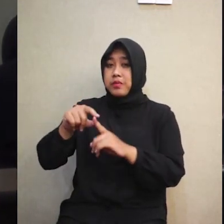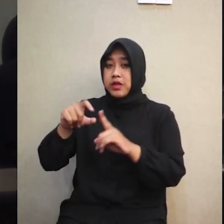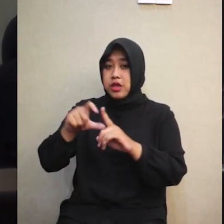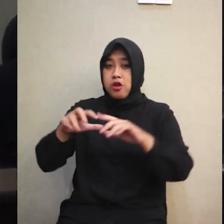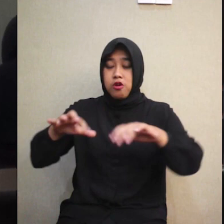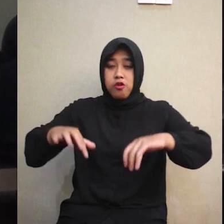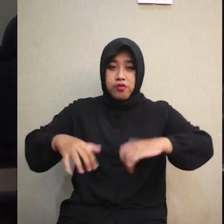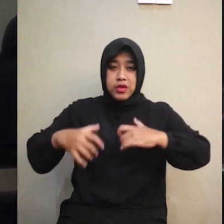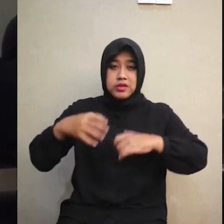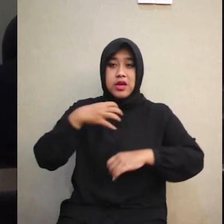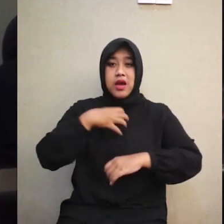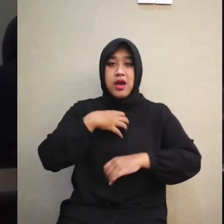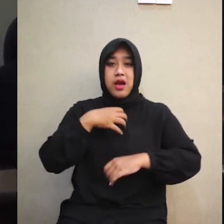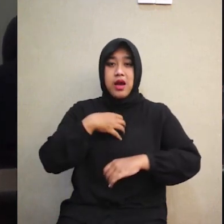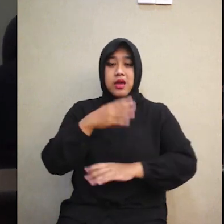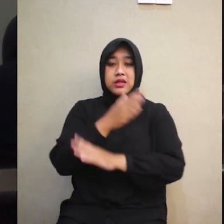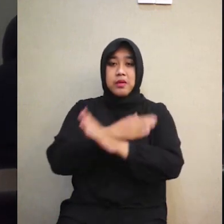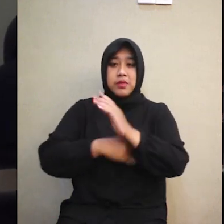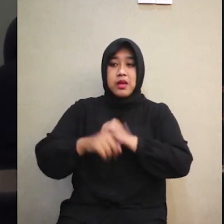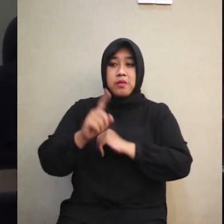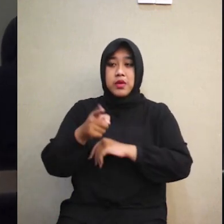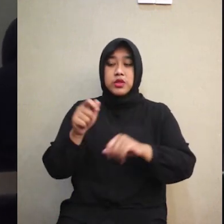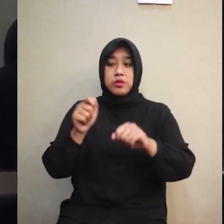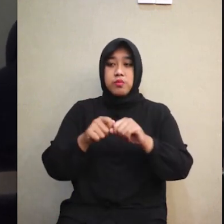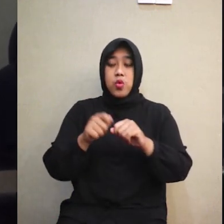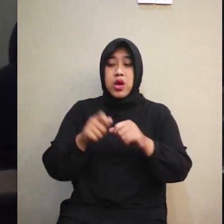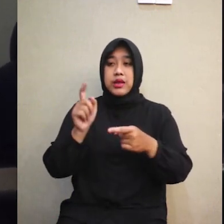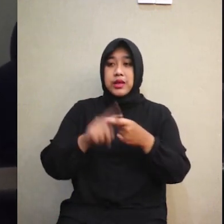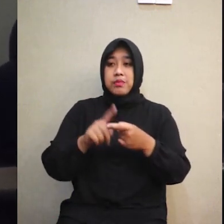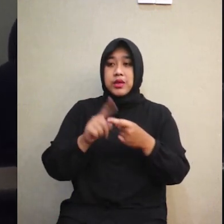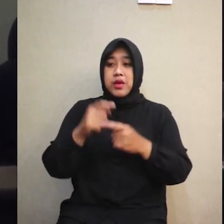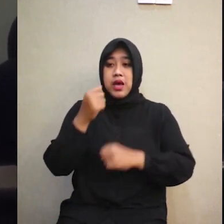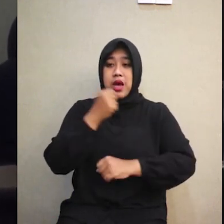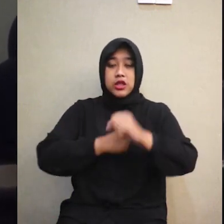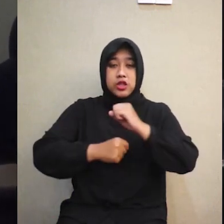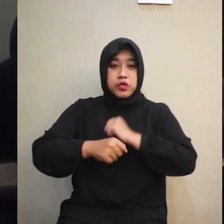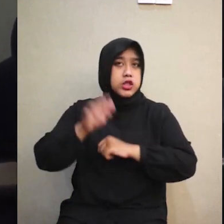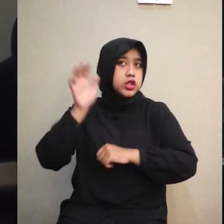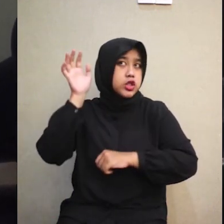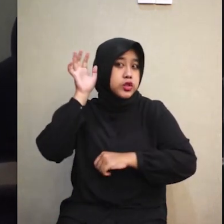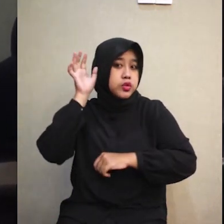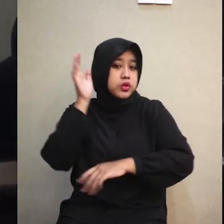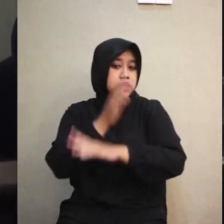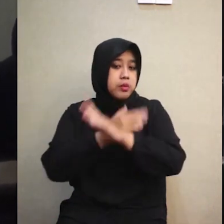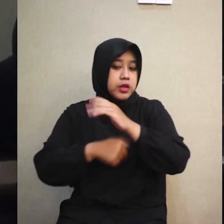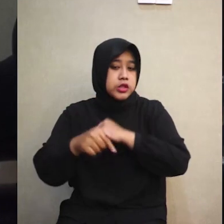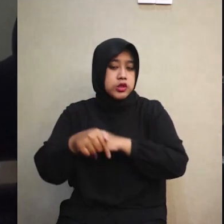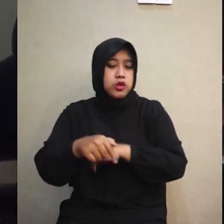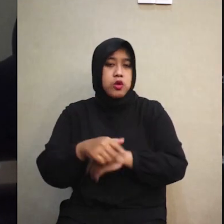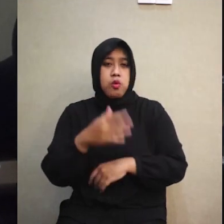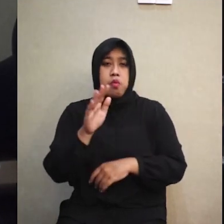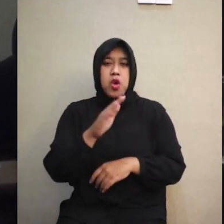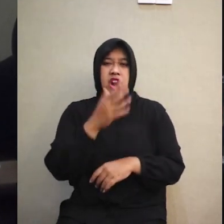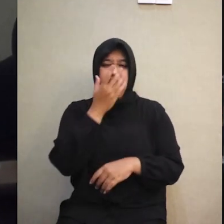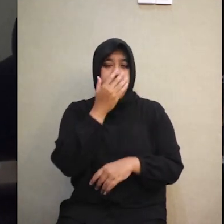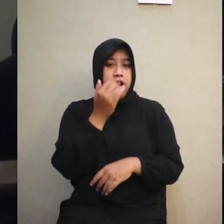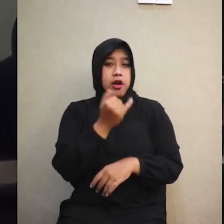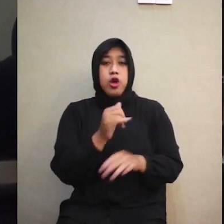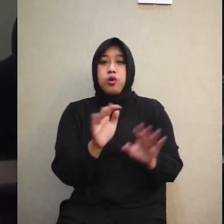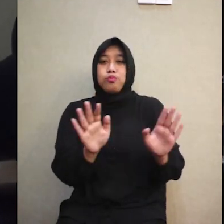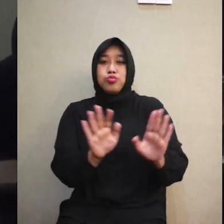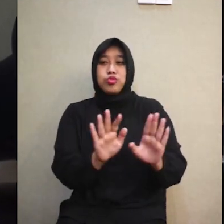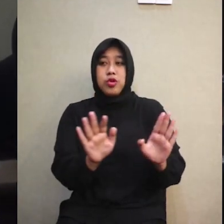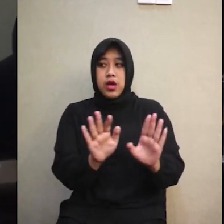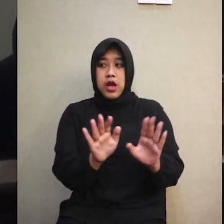hak penyandang disabilitas tentu buat teman-teman aktif isu difabel ini sudah bukan hal yang asing lagi gitu tapi